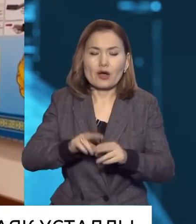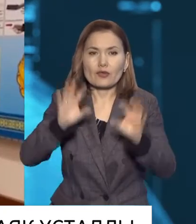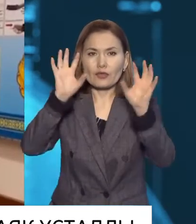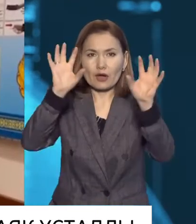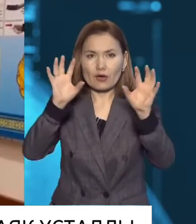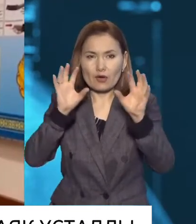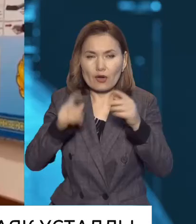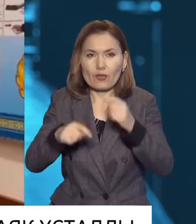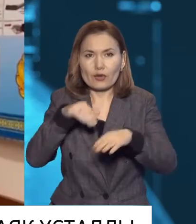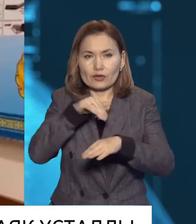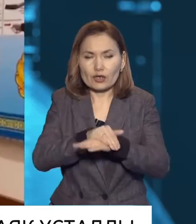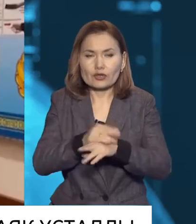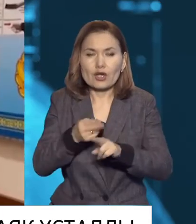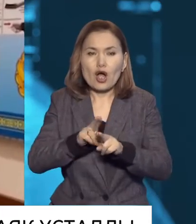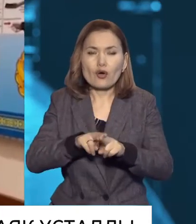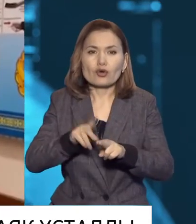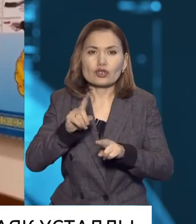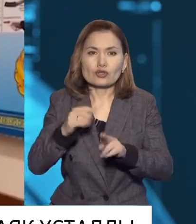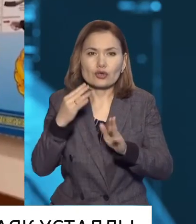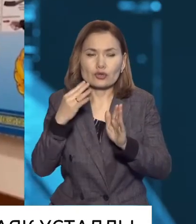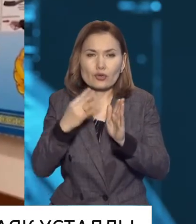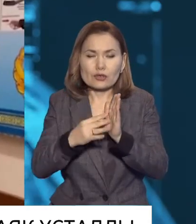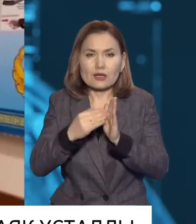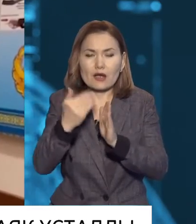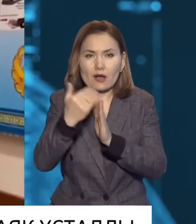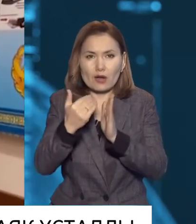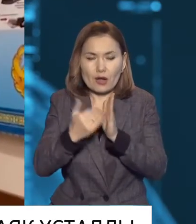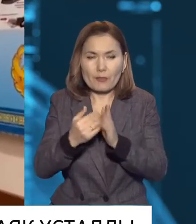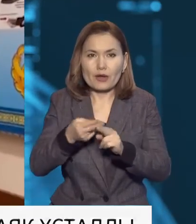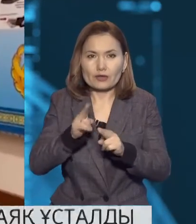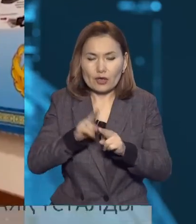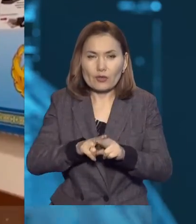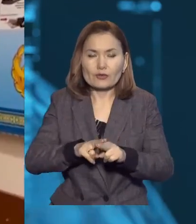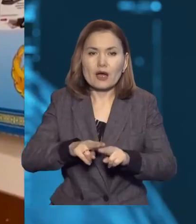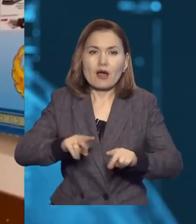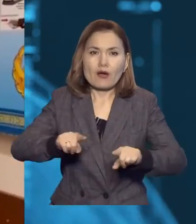190-бабы 4-бөлігі 2-тармағымен Шардарадан полиция бөлімінің өндірісінде тергеуде.